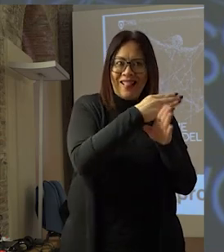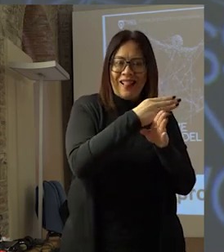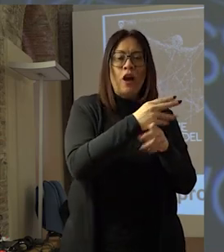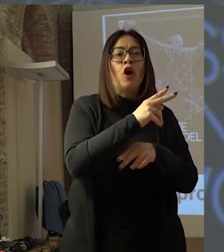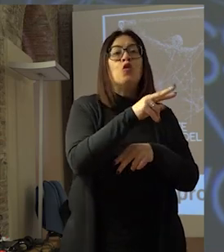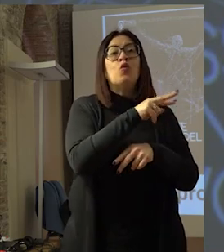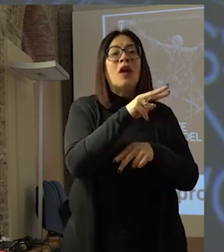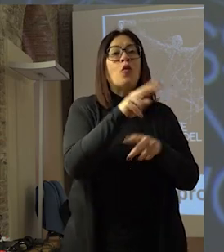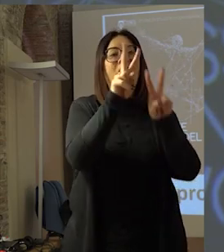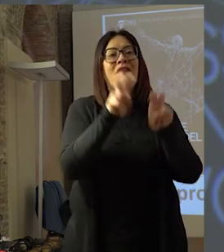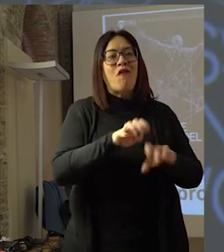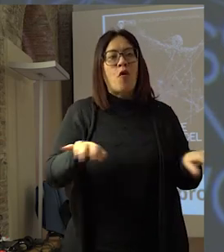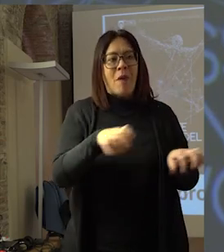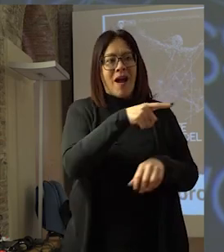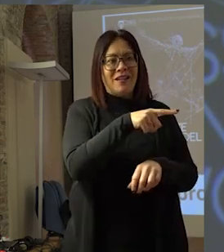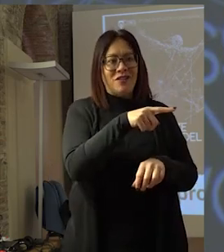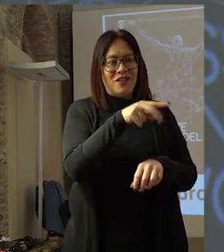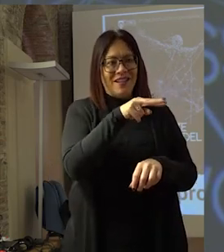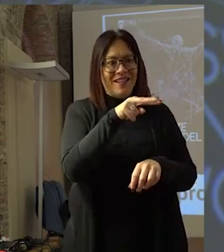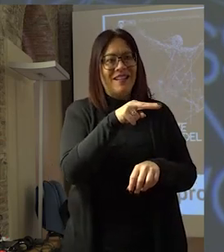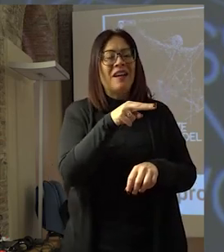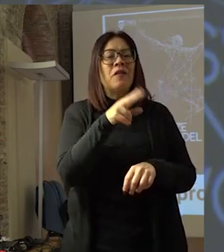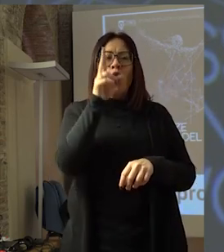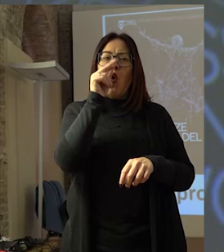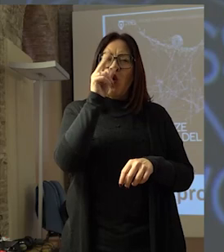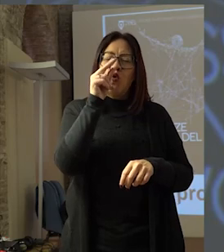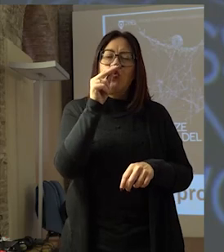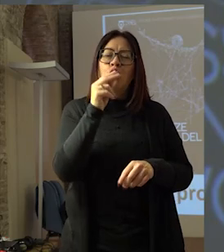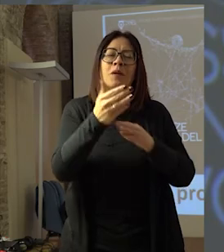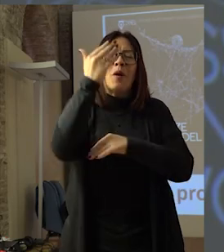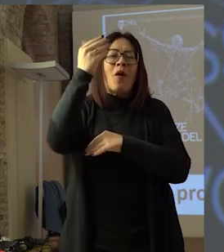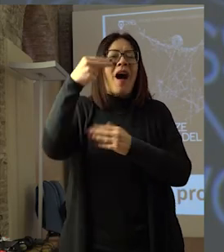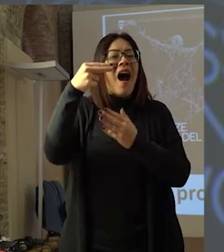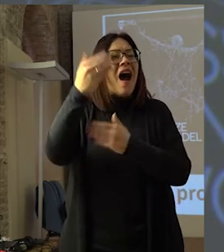siamo conosciuti solo diciamo elettronicamente tanti anni fa